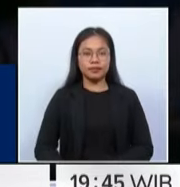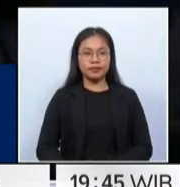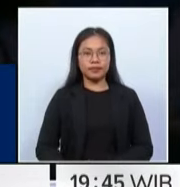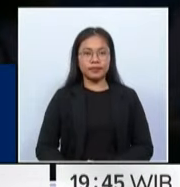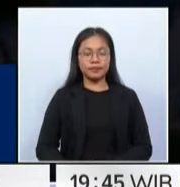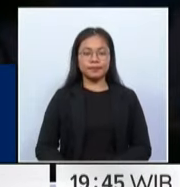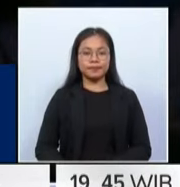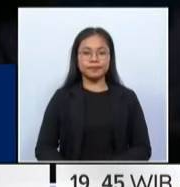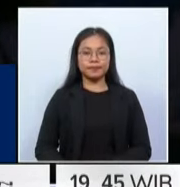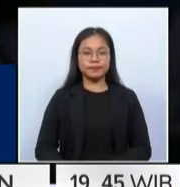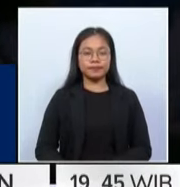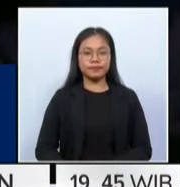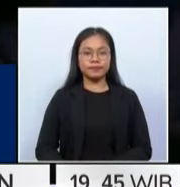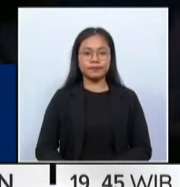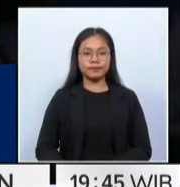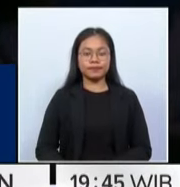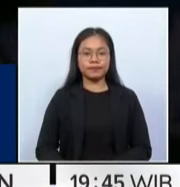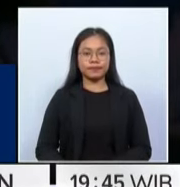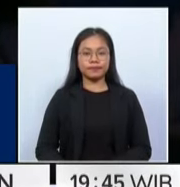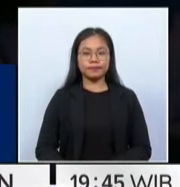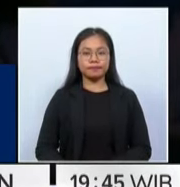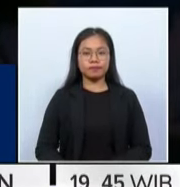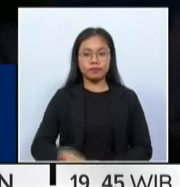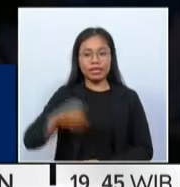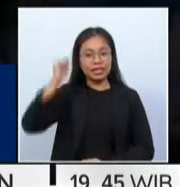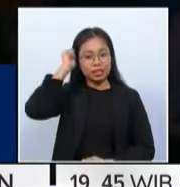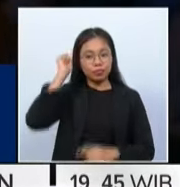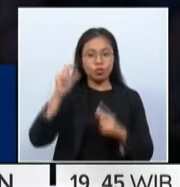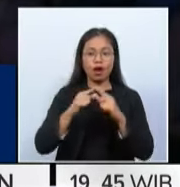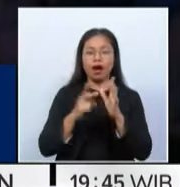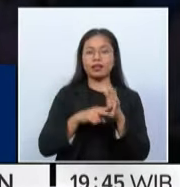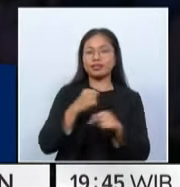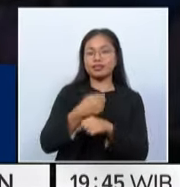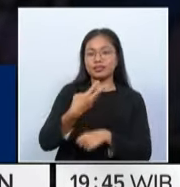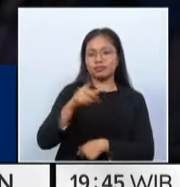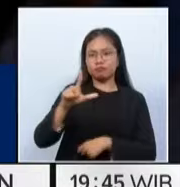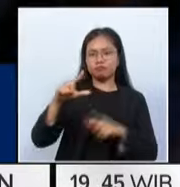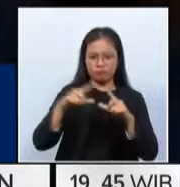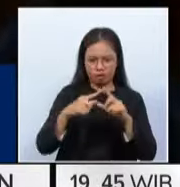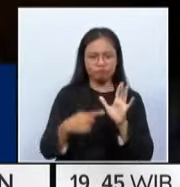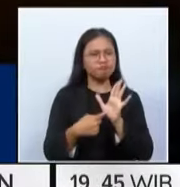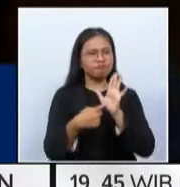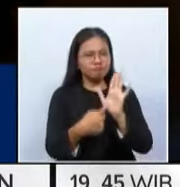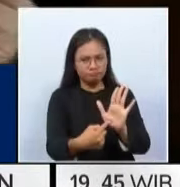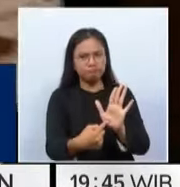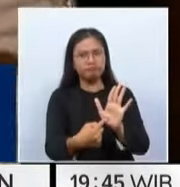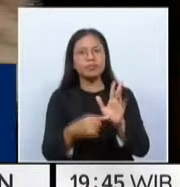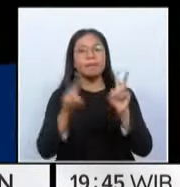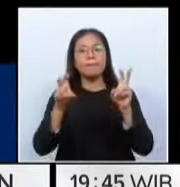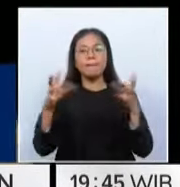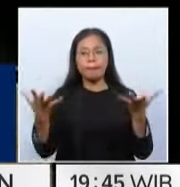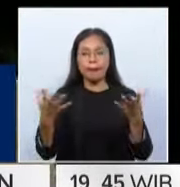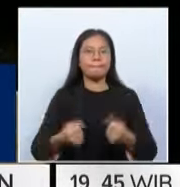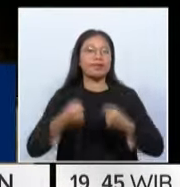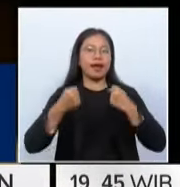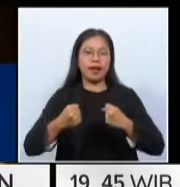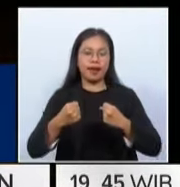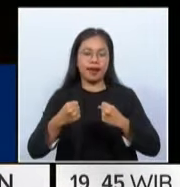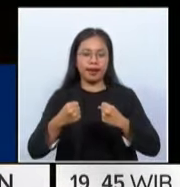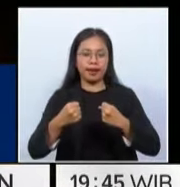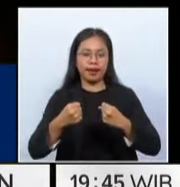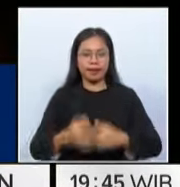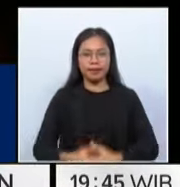pertanyaan apa yang diambil oleh ibu Angel Damayanti pertahanan pertahanan baik dan